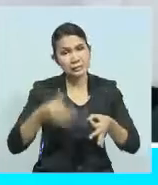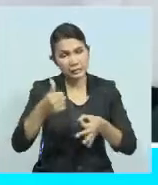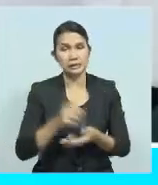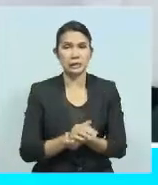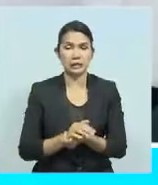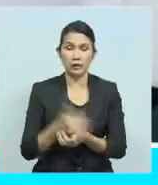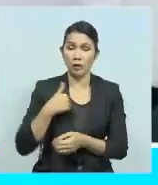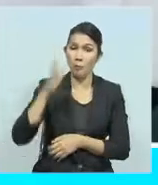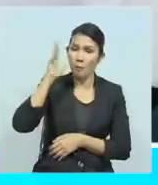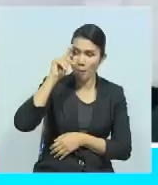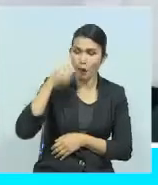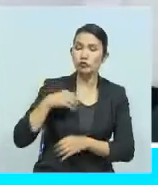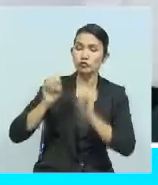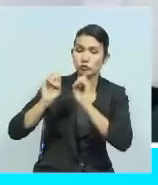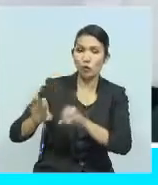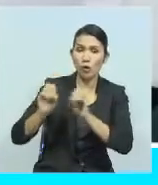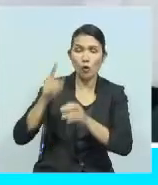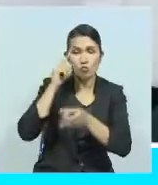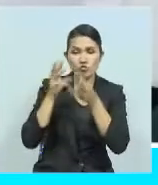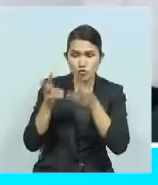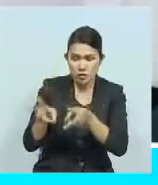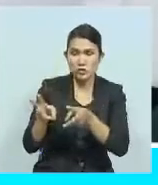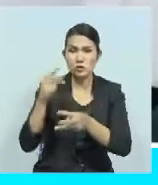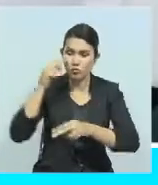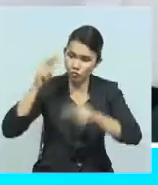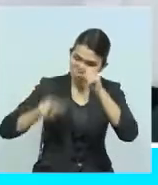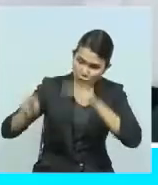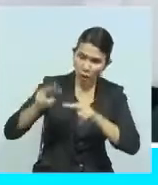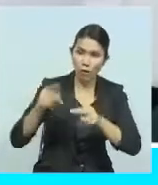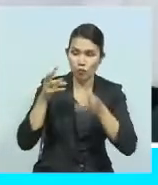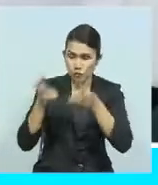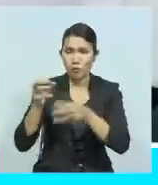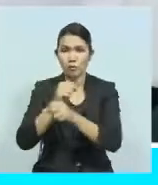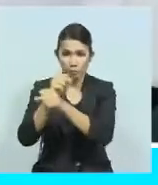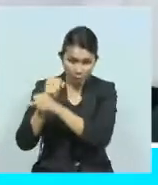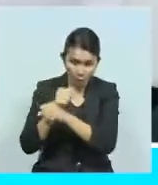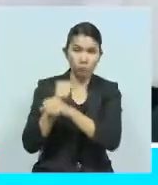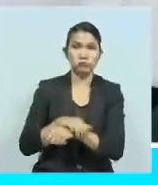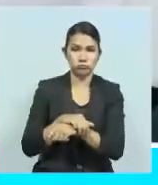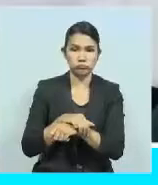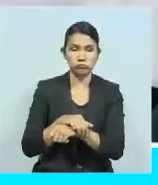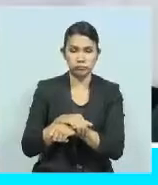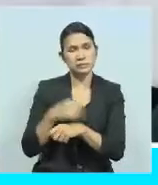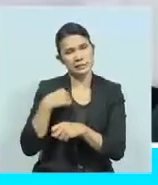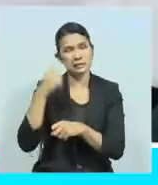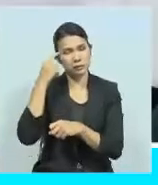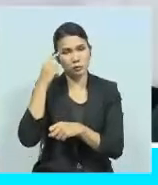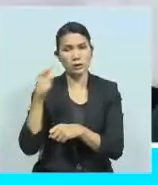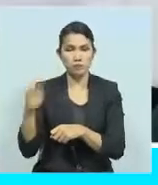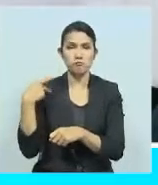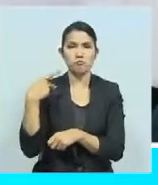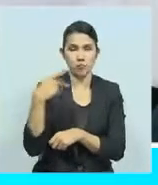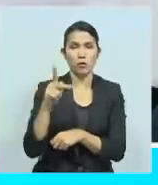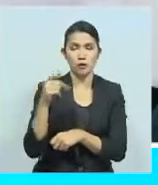พ่อแม่ก็สอนวิธีคิดสอนวิธีการดูแลตัวเองสอนวิธีป้องกันพวกนี้ค่ะน่าจะเป็นประโย